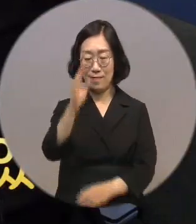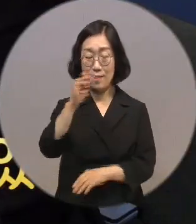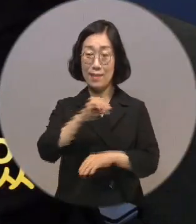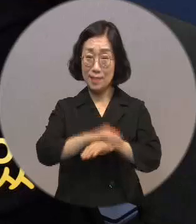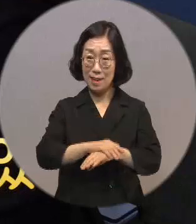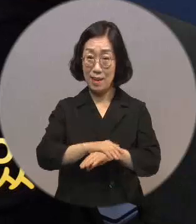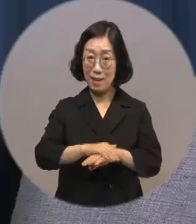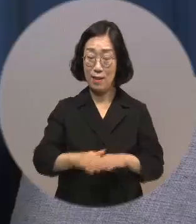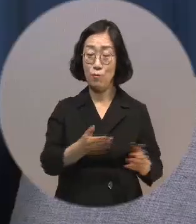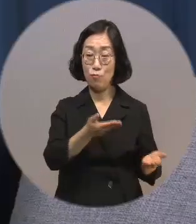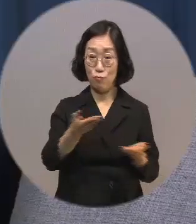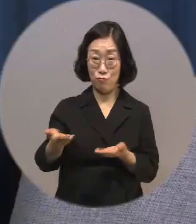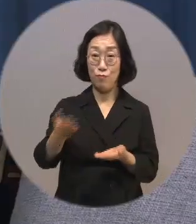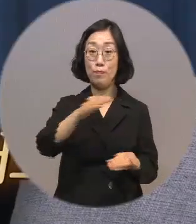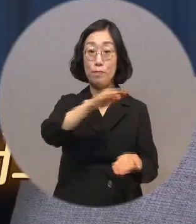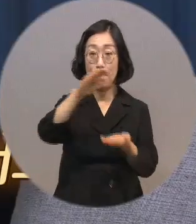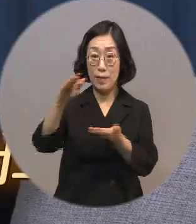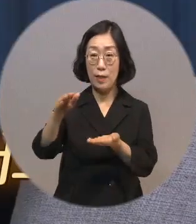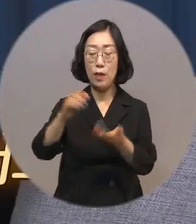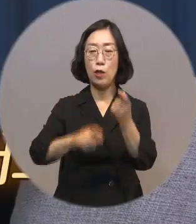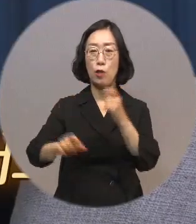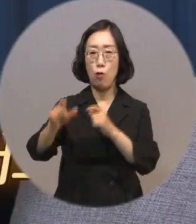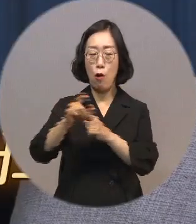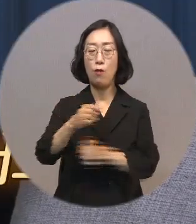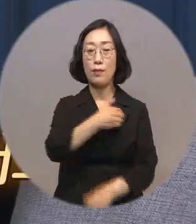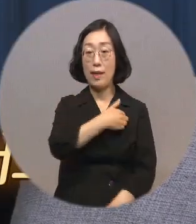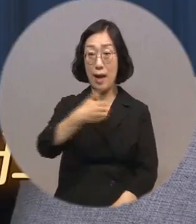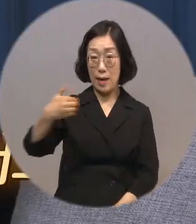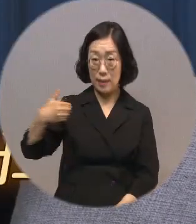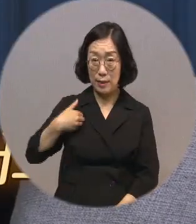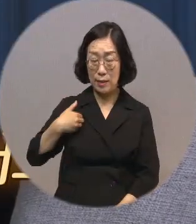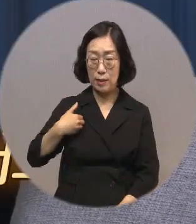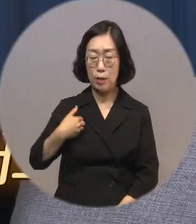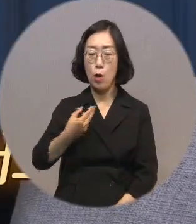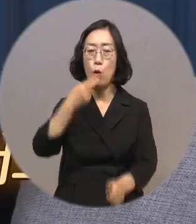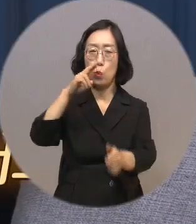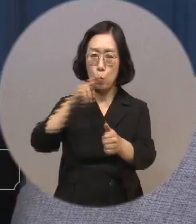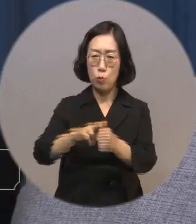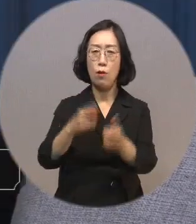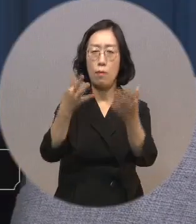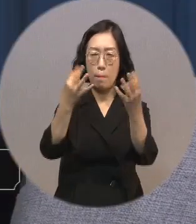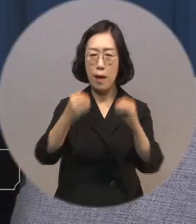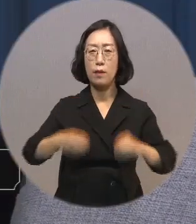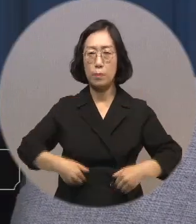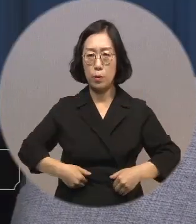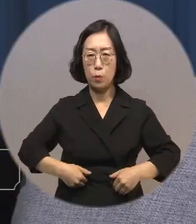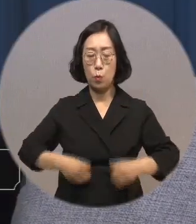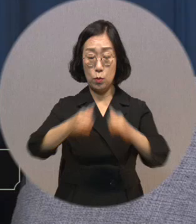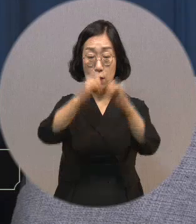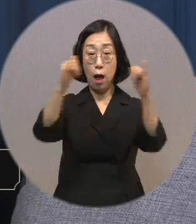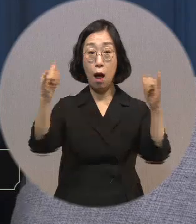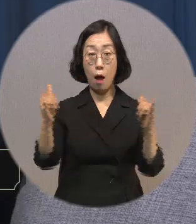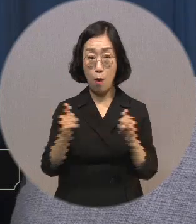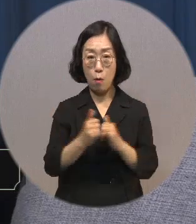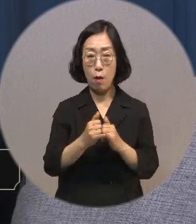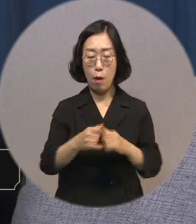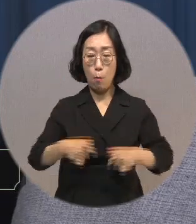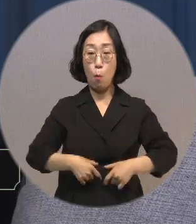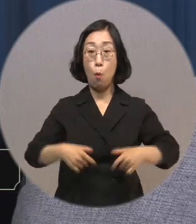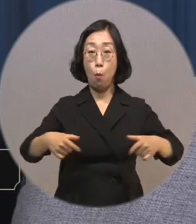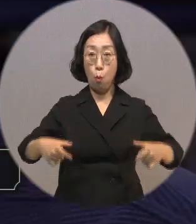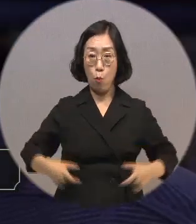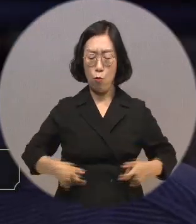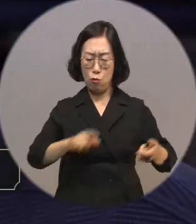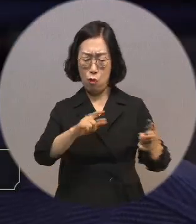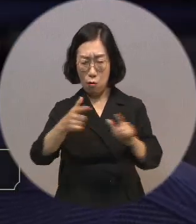표현해 주셔가지고 네. 조금 더 자신감을 가지고 많이 도전해 보셨으면 좋겠어요. 지금 한국 사회가 포용성과 다양성의 시대로 가고